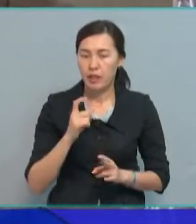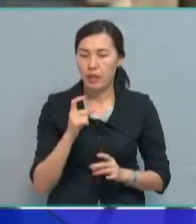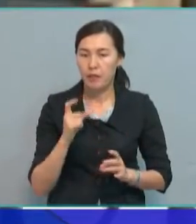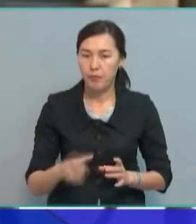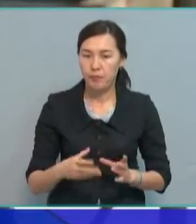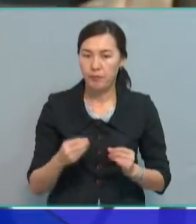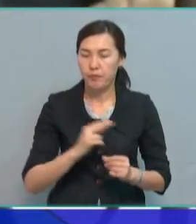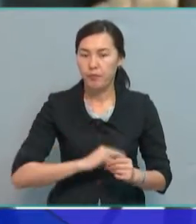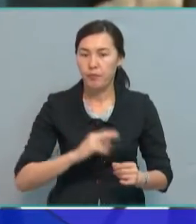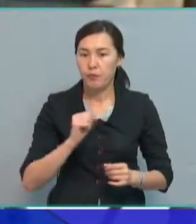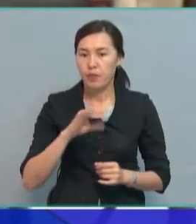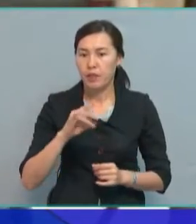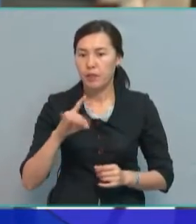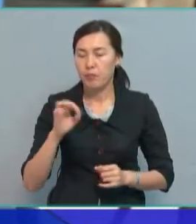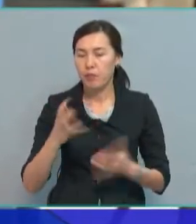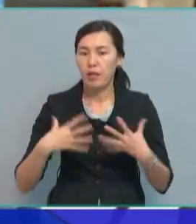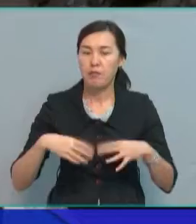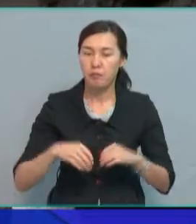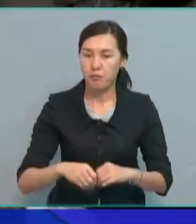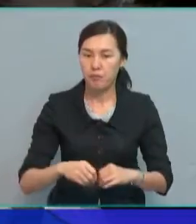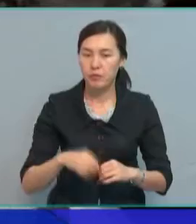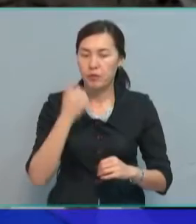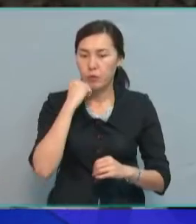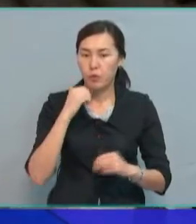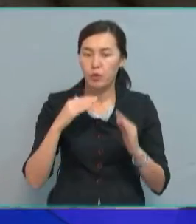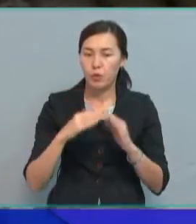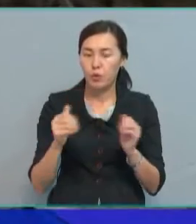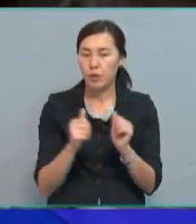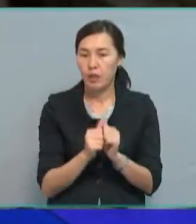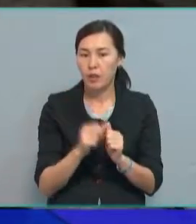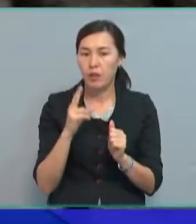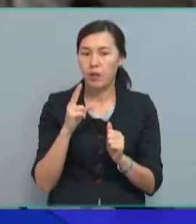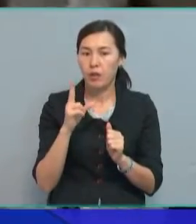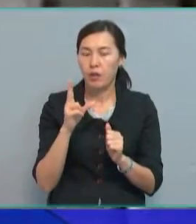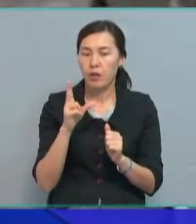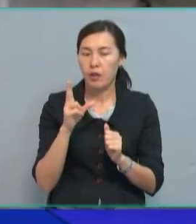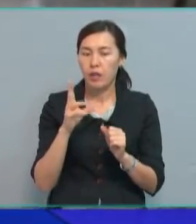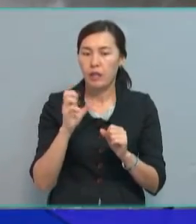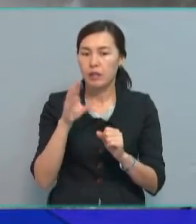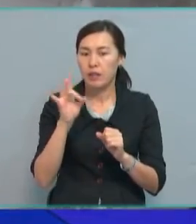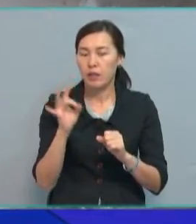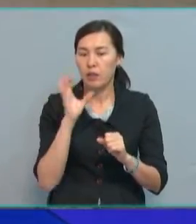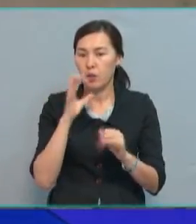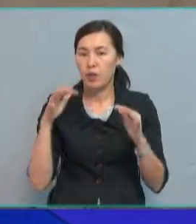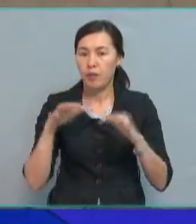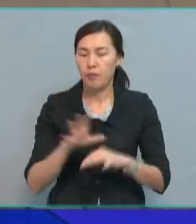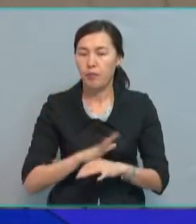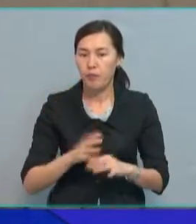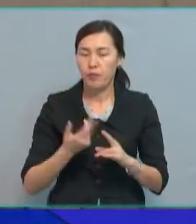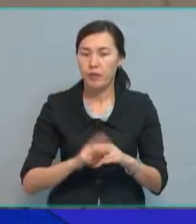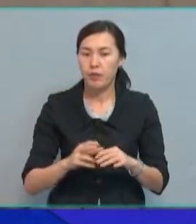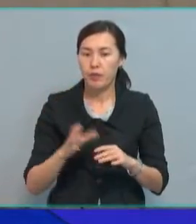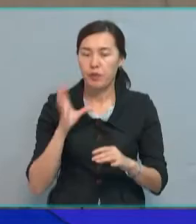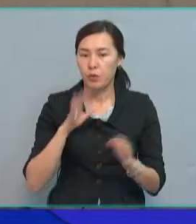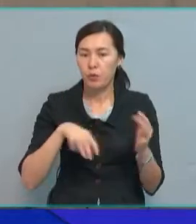шеккендердің тағы бірі Сапарбек Оразбаевтың отбасы. Ақсақалдың үй іргесіндегі қорасына қабырғаны тесіп су кірген. Қораның